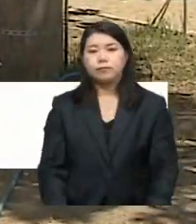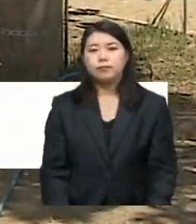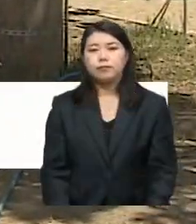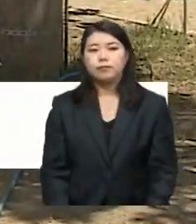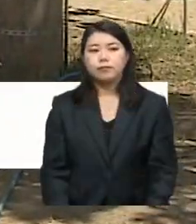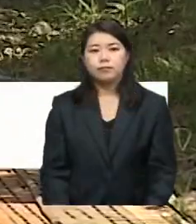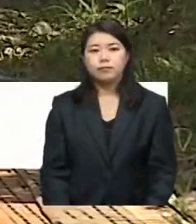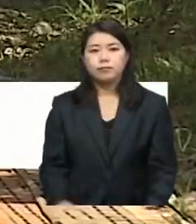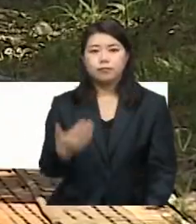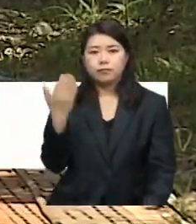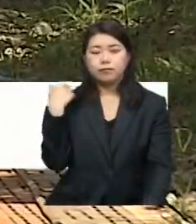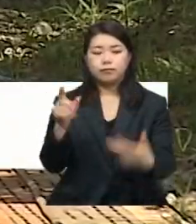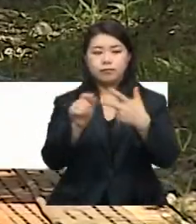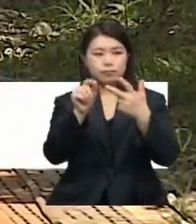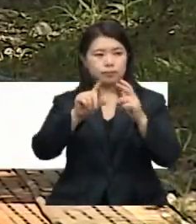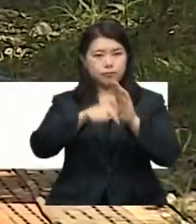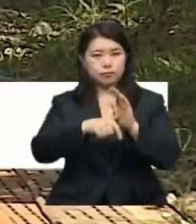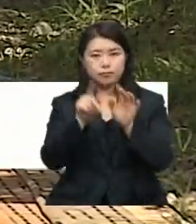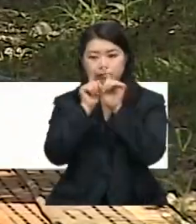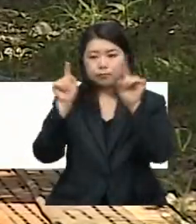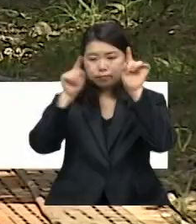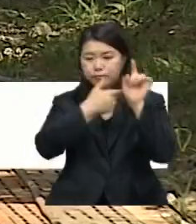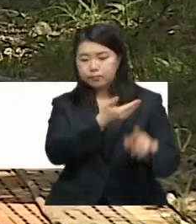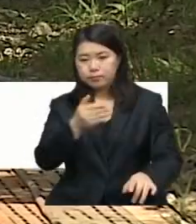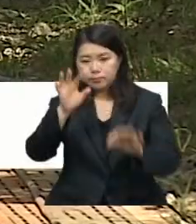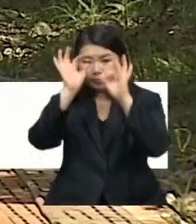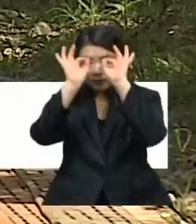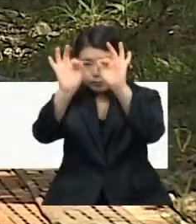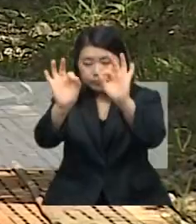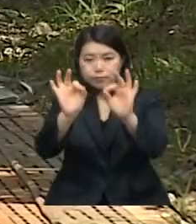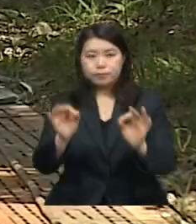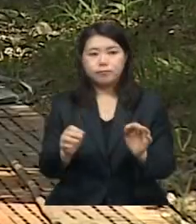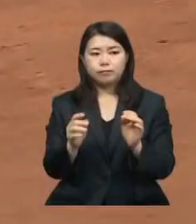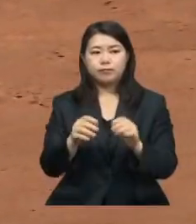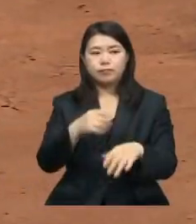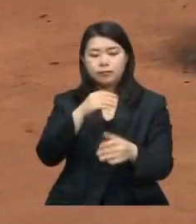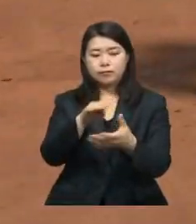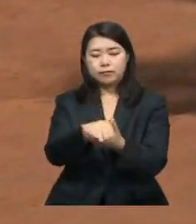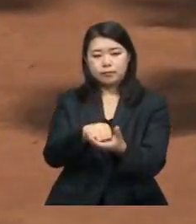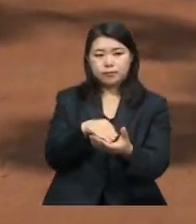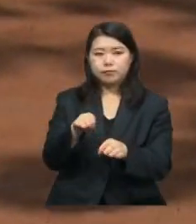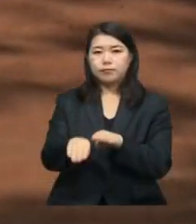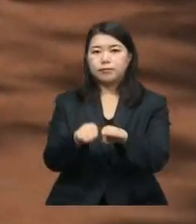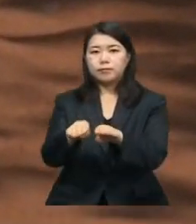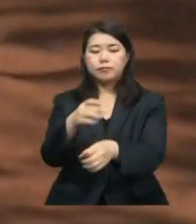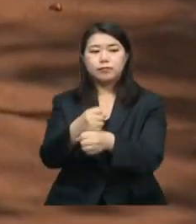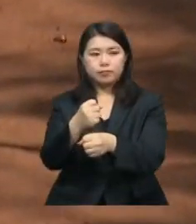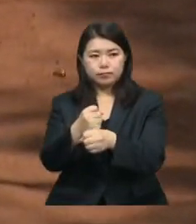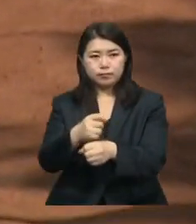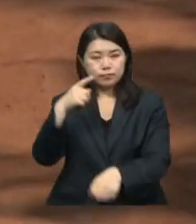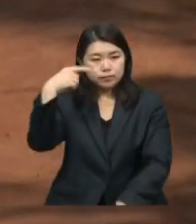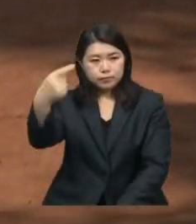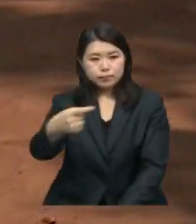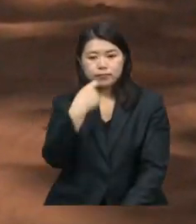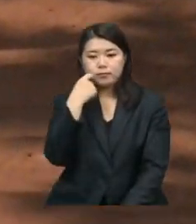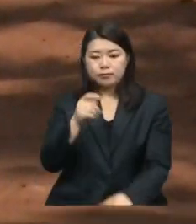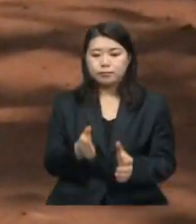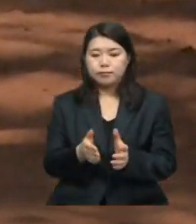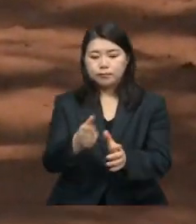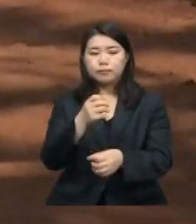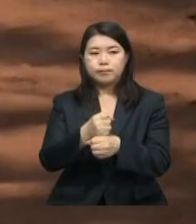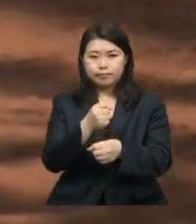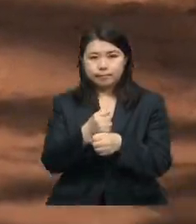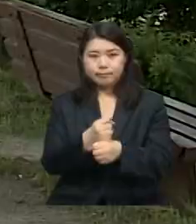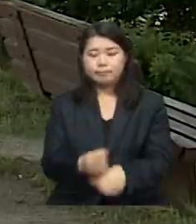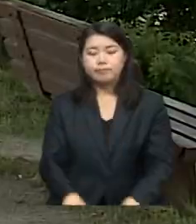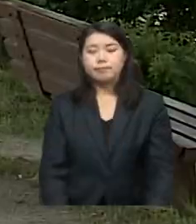하남시는 지난해 7월 한강을 바라보며 맨발로 걸을 수 있는 모래기 조성했고 그 후속으로 황 토끼를 꾸며 지난